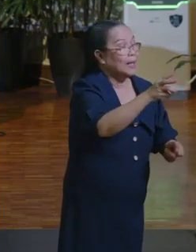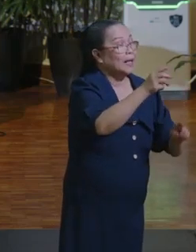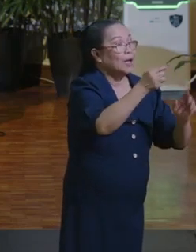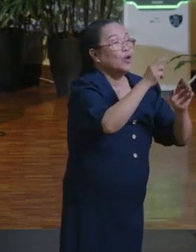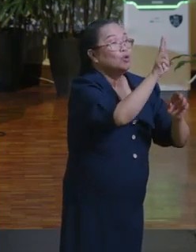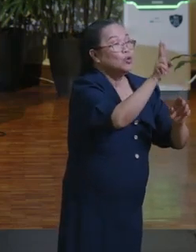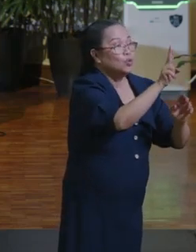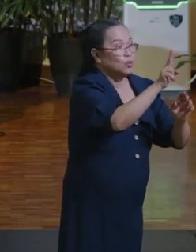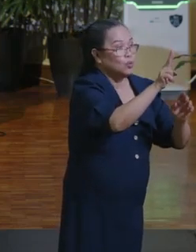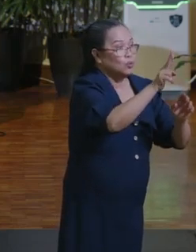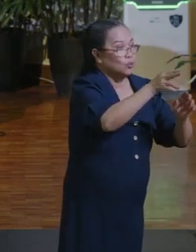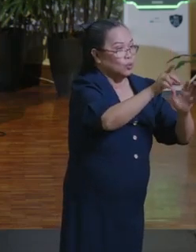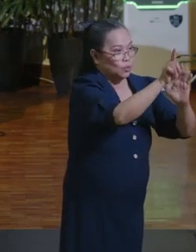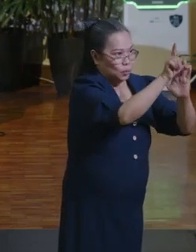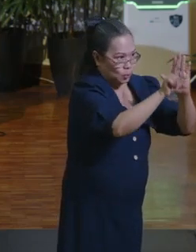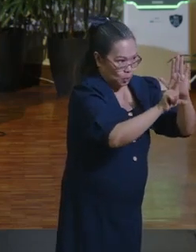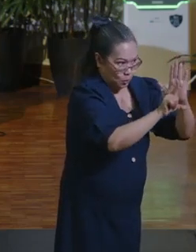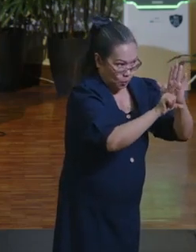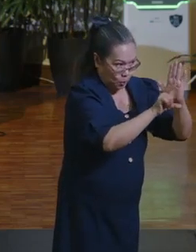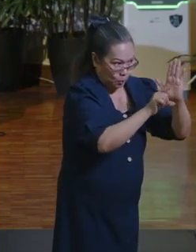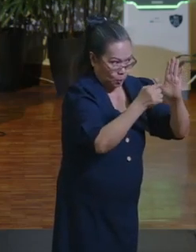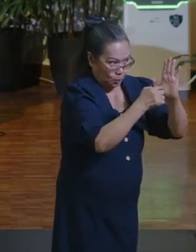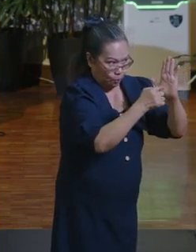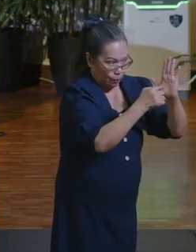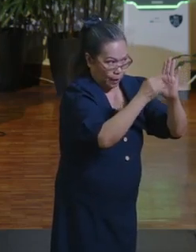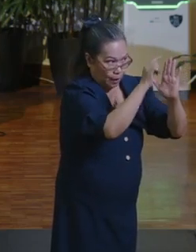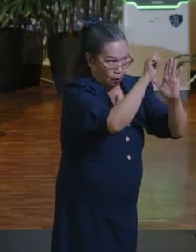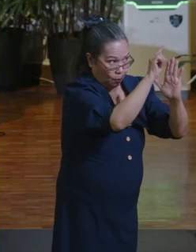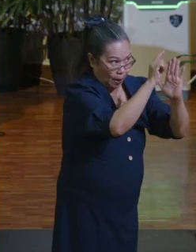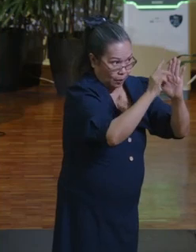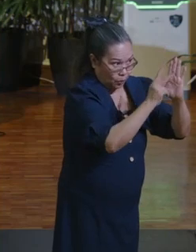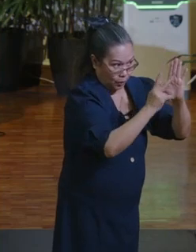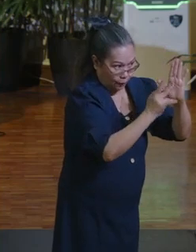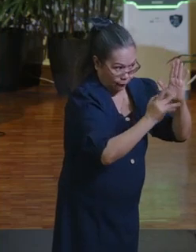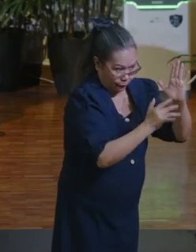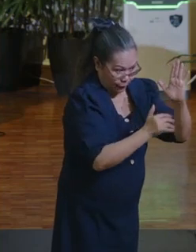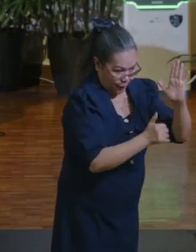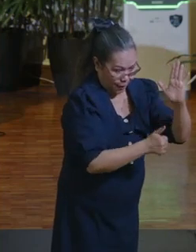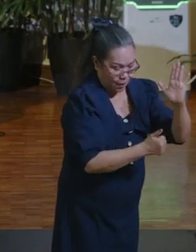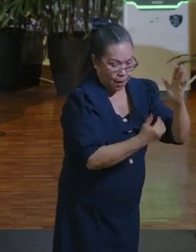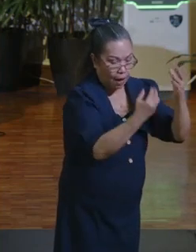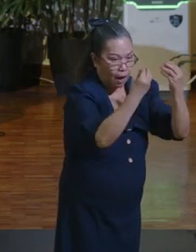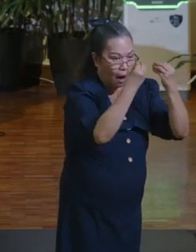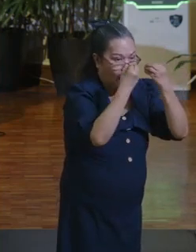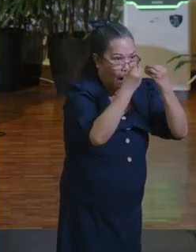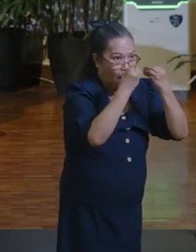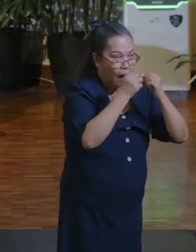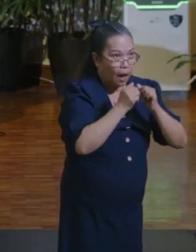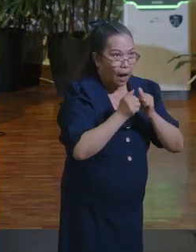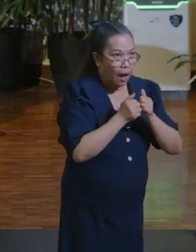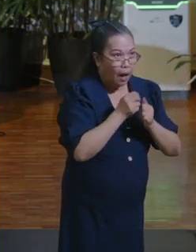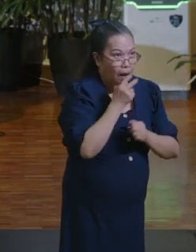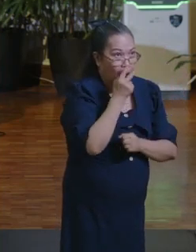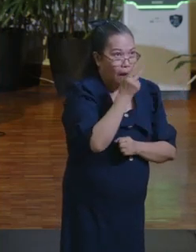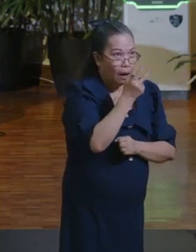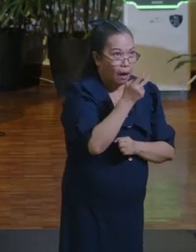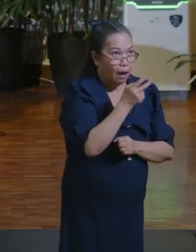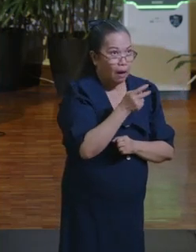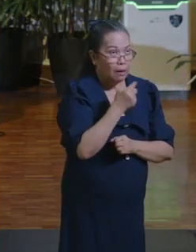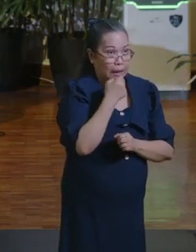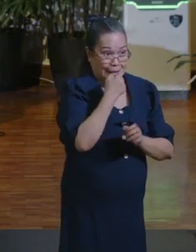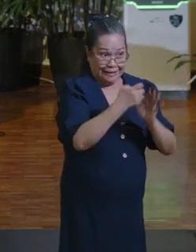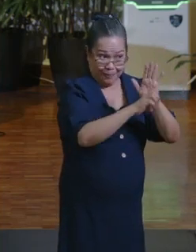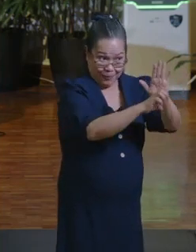na tagapagturo sa tagapagligtas. So, makikita natin,